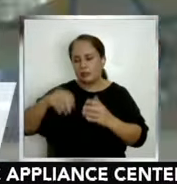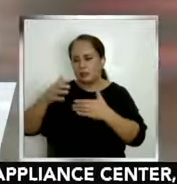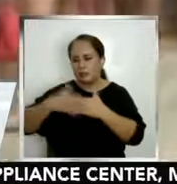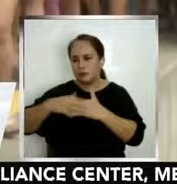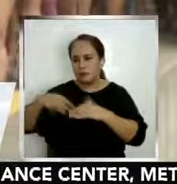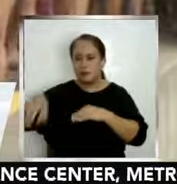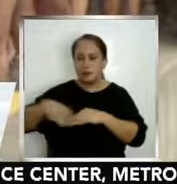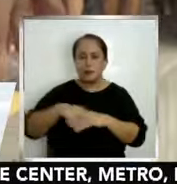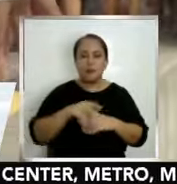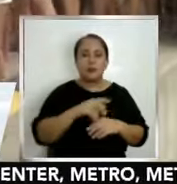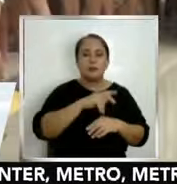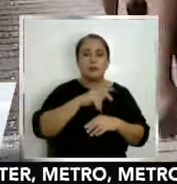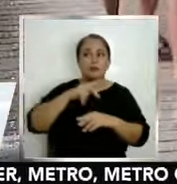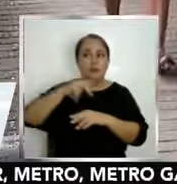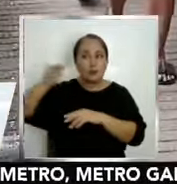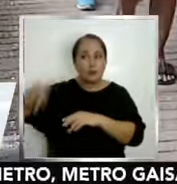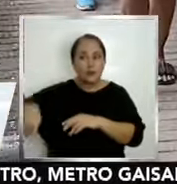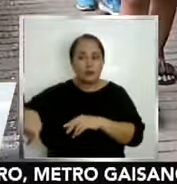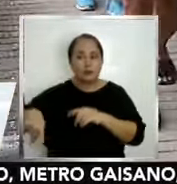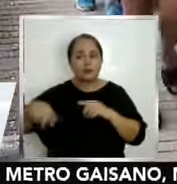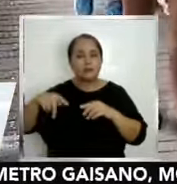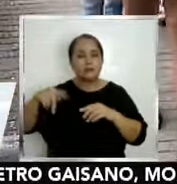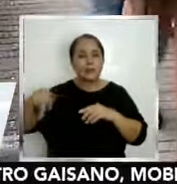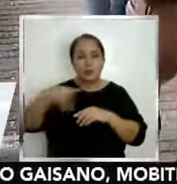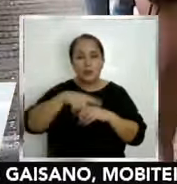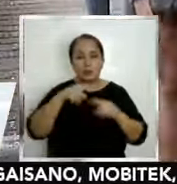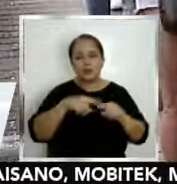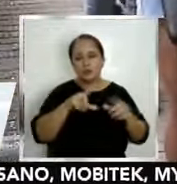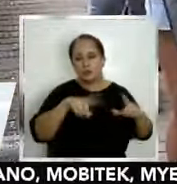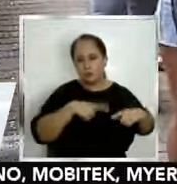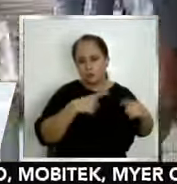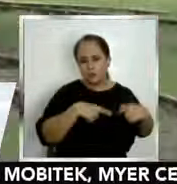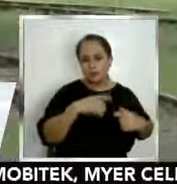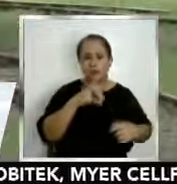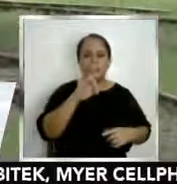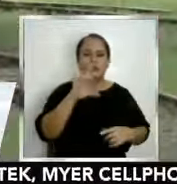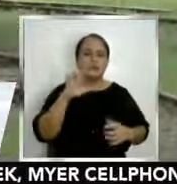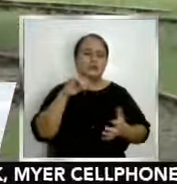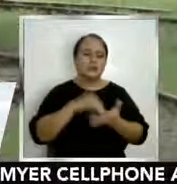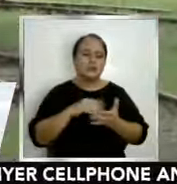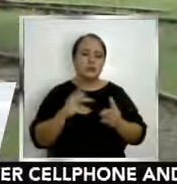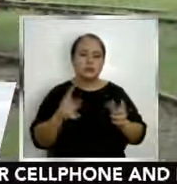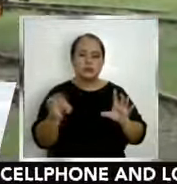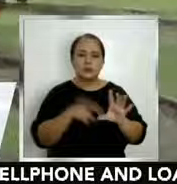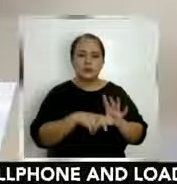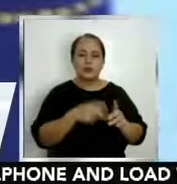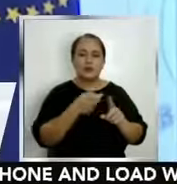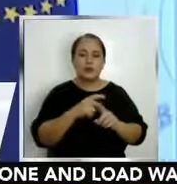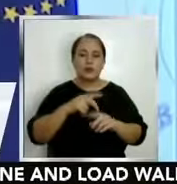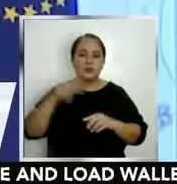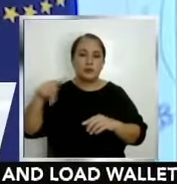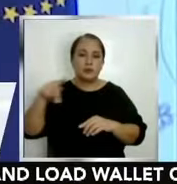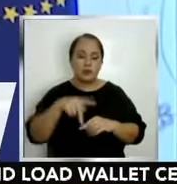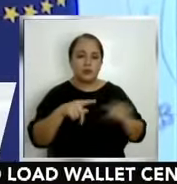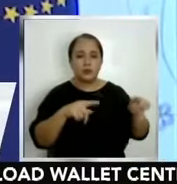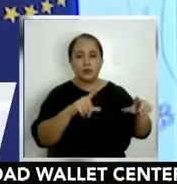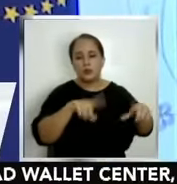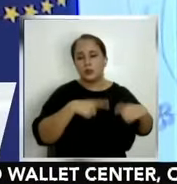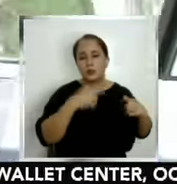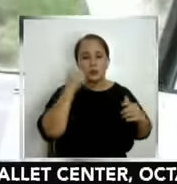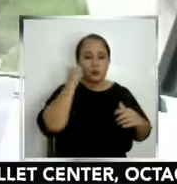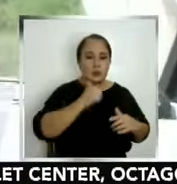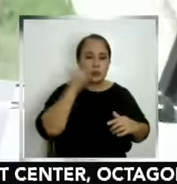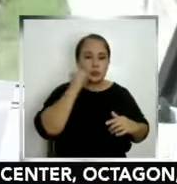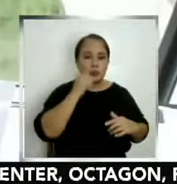Laguna. Inaasahang maseserbisyuhan ito ang 800,000 na pasahero mula Pampanga hanggang Laguna kada araw. Sabi ni Pangulong Bongbong